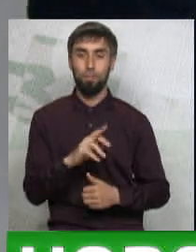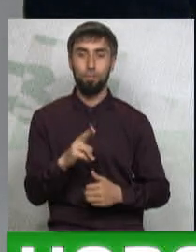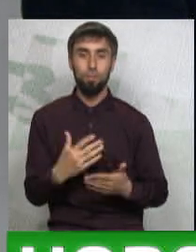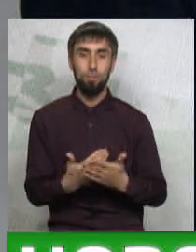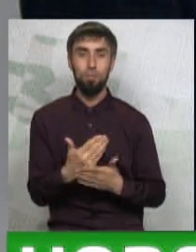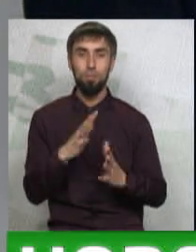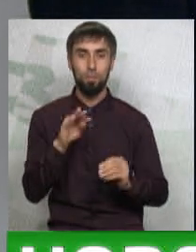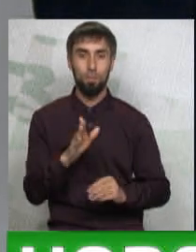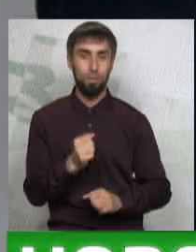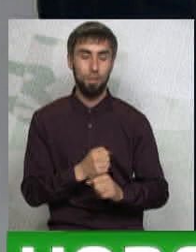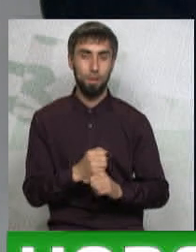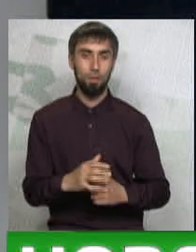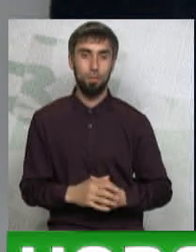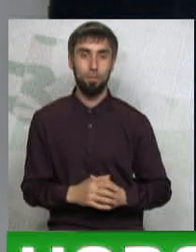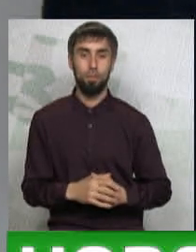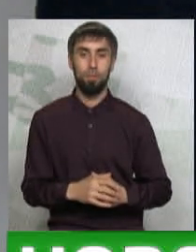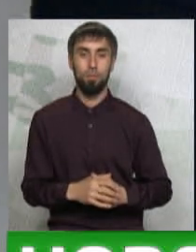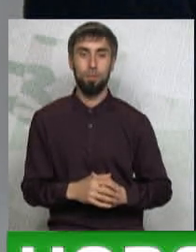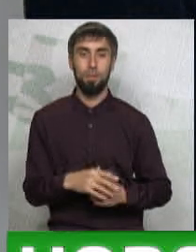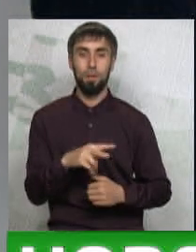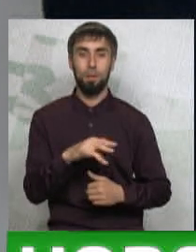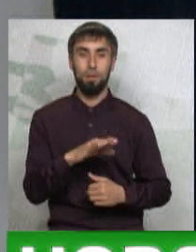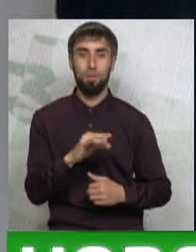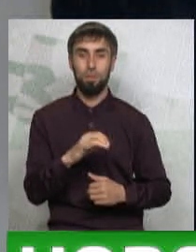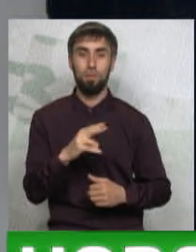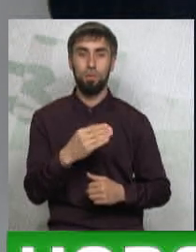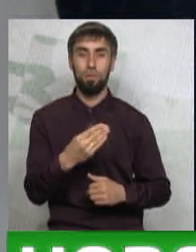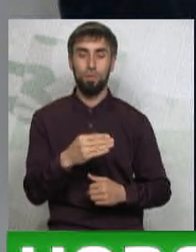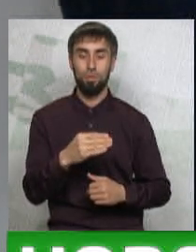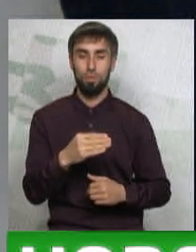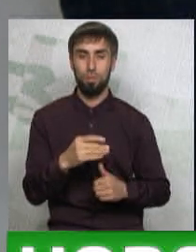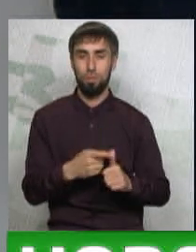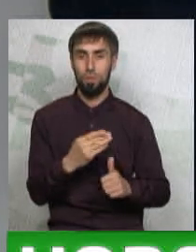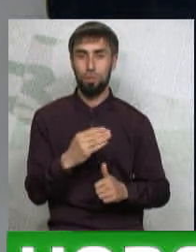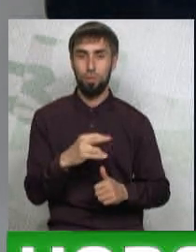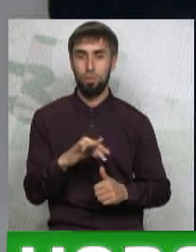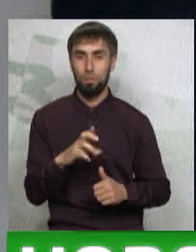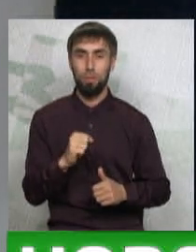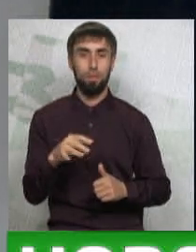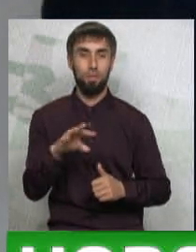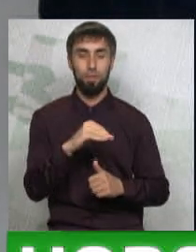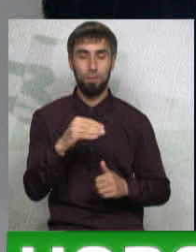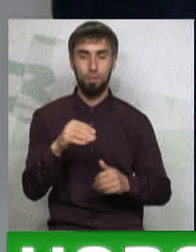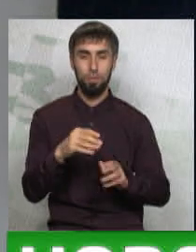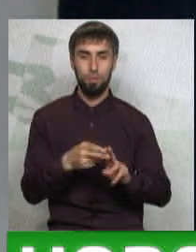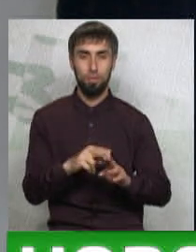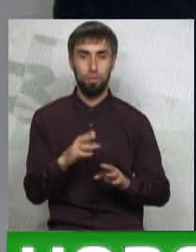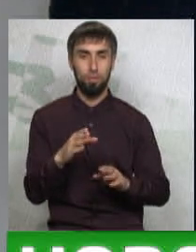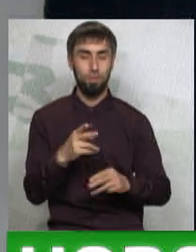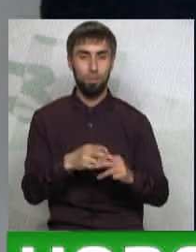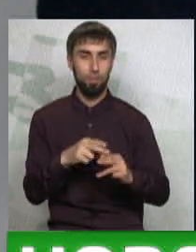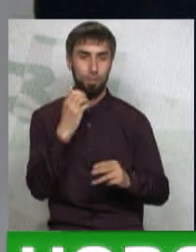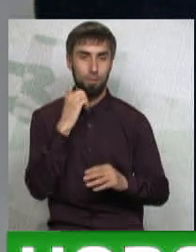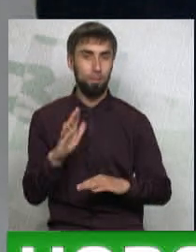будет делать. Ливневые отводы, желоба, все меняется. С этого торца тоже все металл